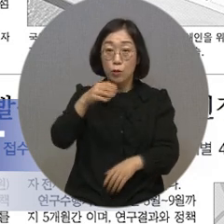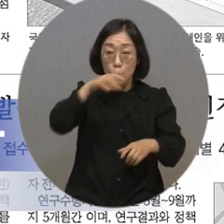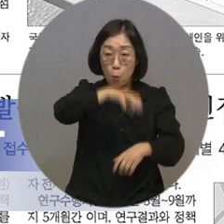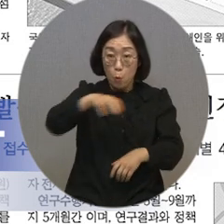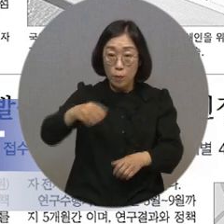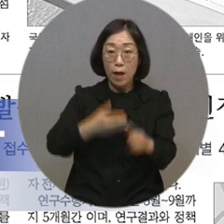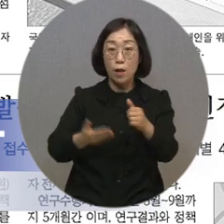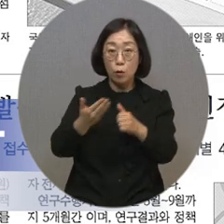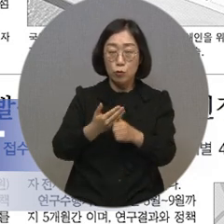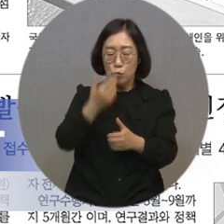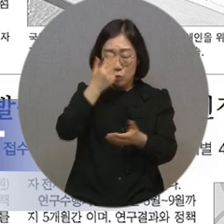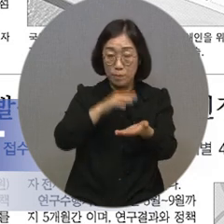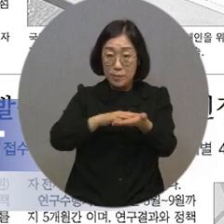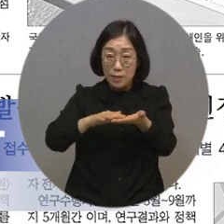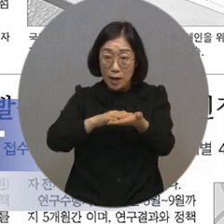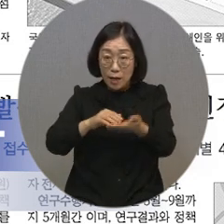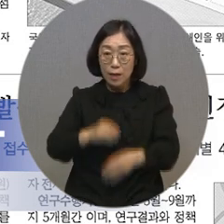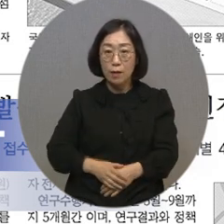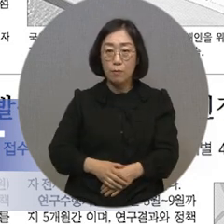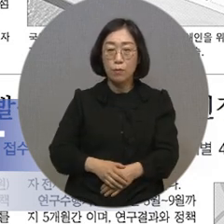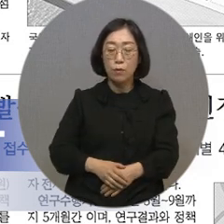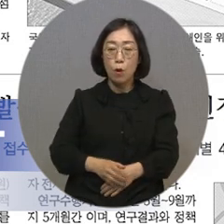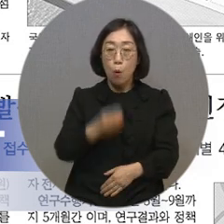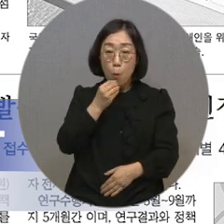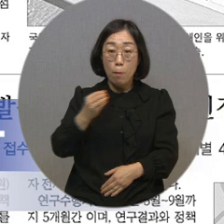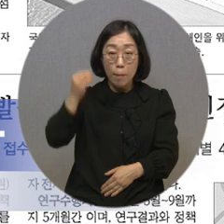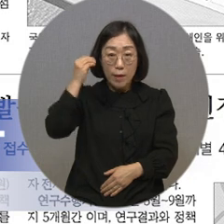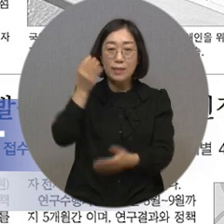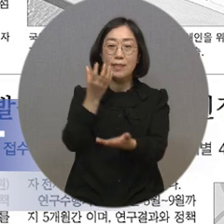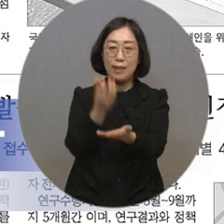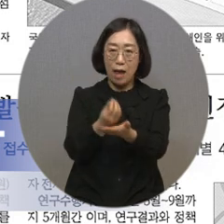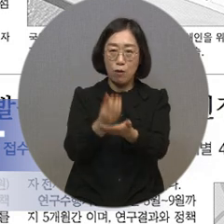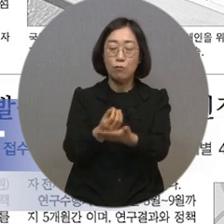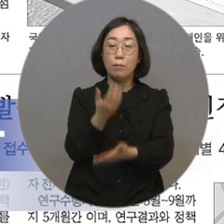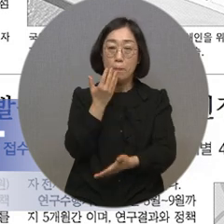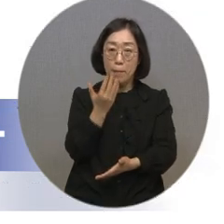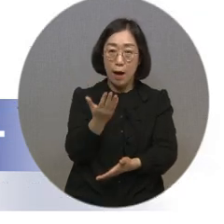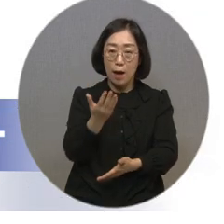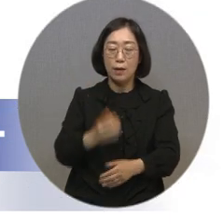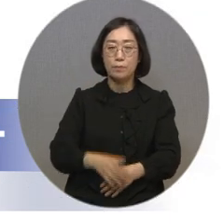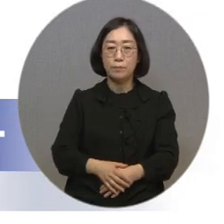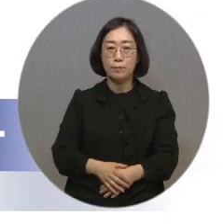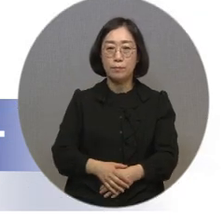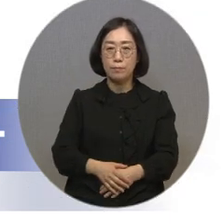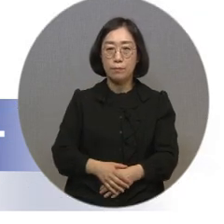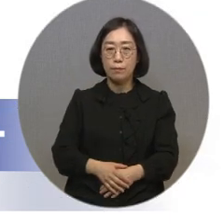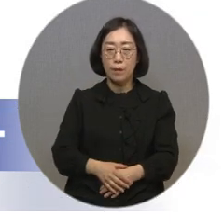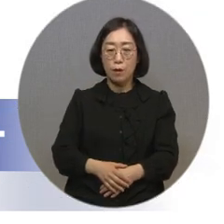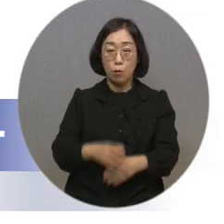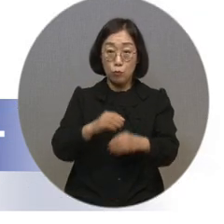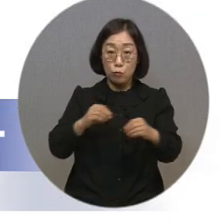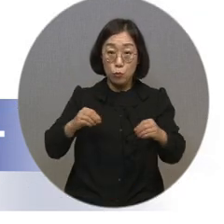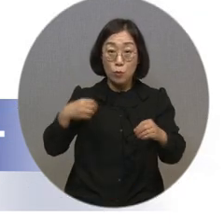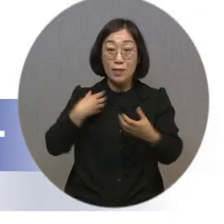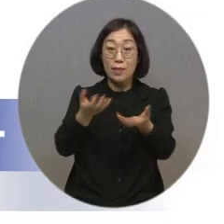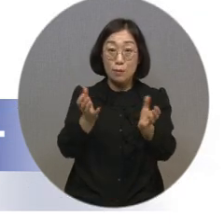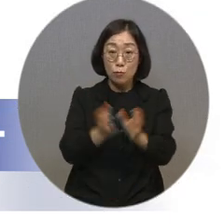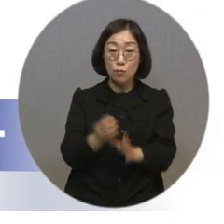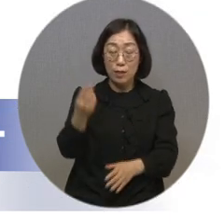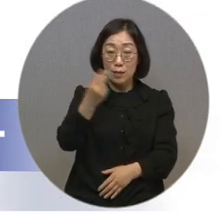점자 안내 지도는 국토 지리정보원 홈페이지에서 내려받을 수 있다고 합니다 국토부는 오는